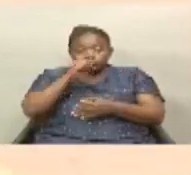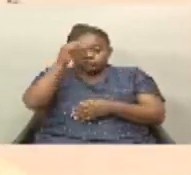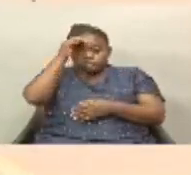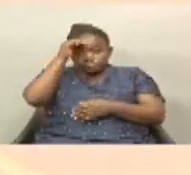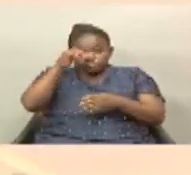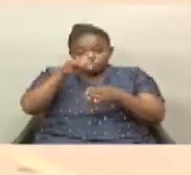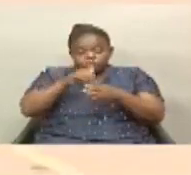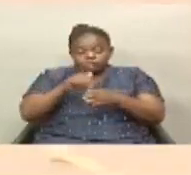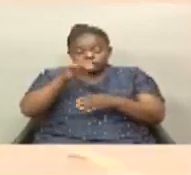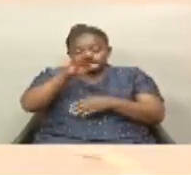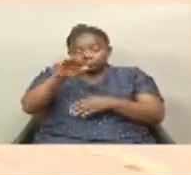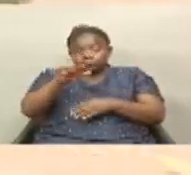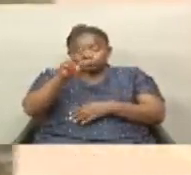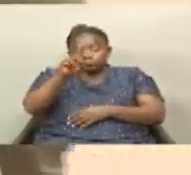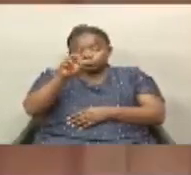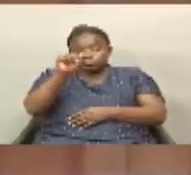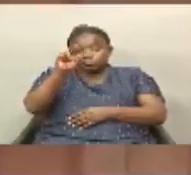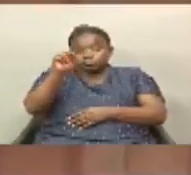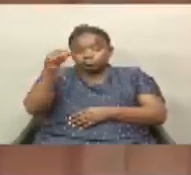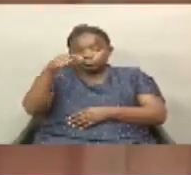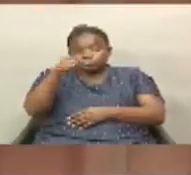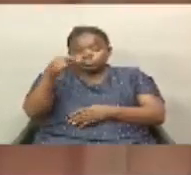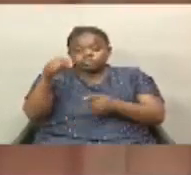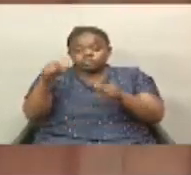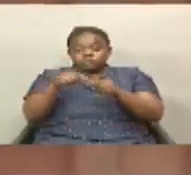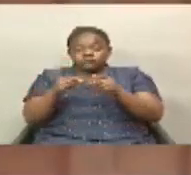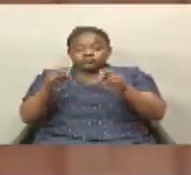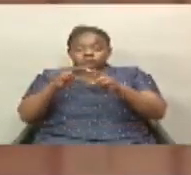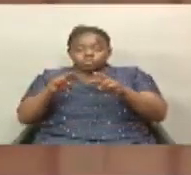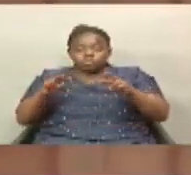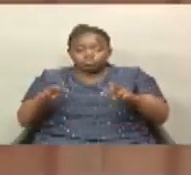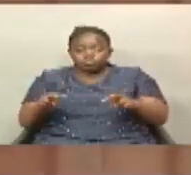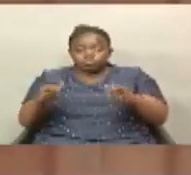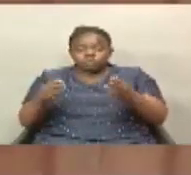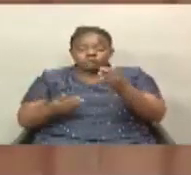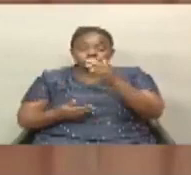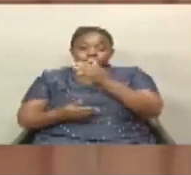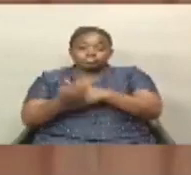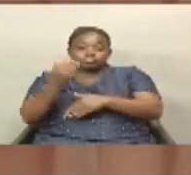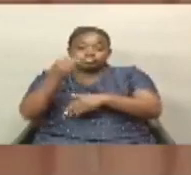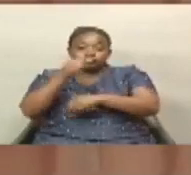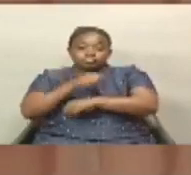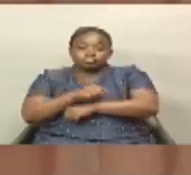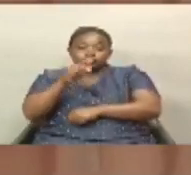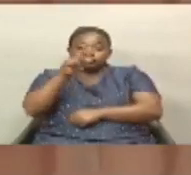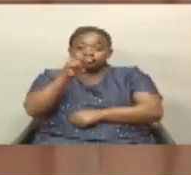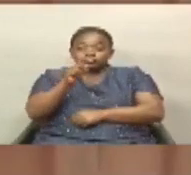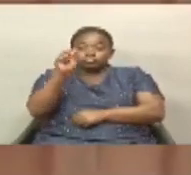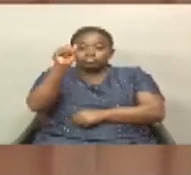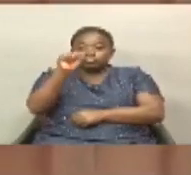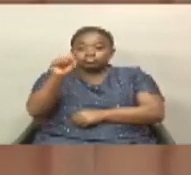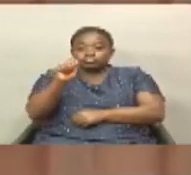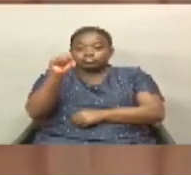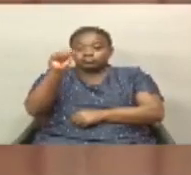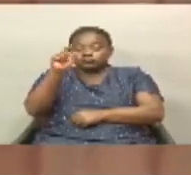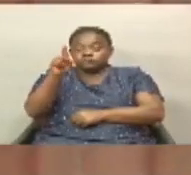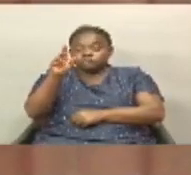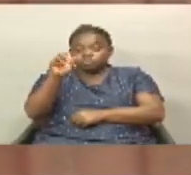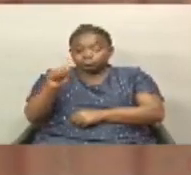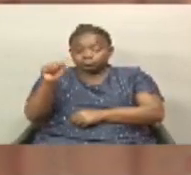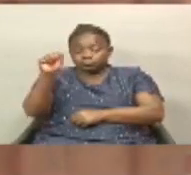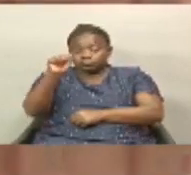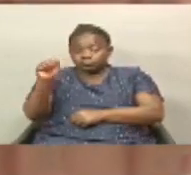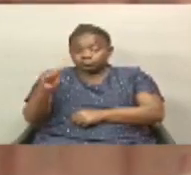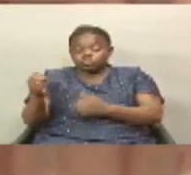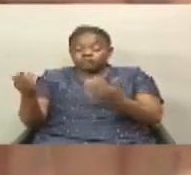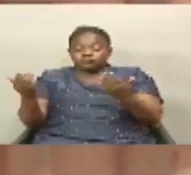mitutumi bya Katonga eringa David n'abasirikale abali mu kunoonyereza n'okweka ebijjuo bingi bakedde ku ssomero lya Kasaka Secondary School ya Kanoni Gomba awagudde akabenje akasaba abayizi